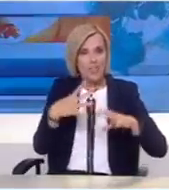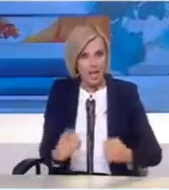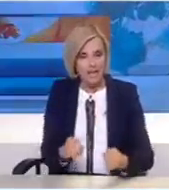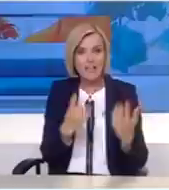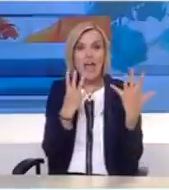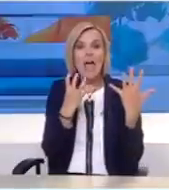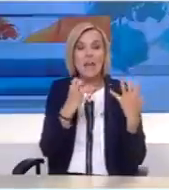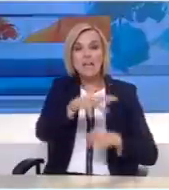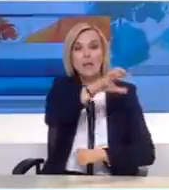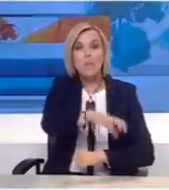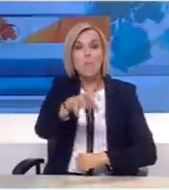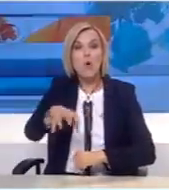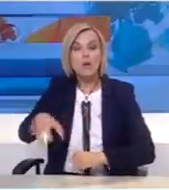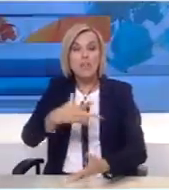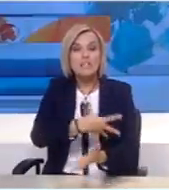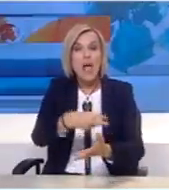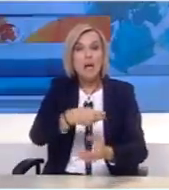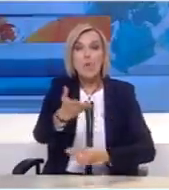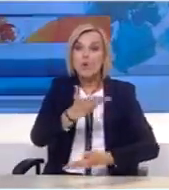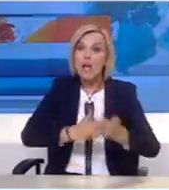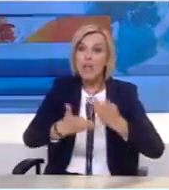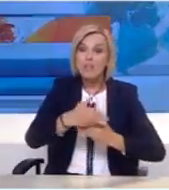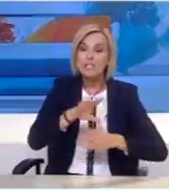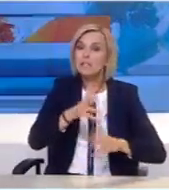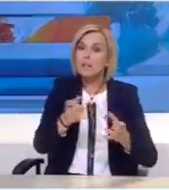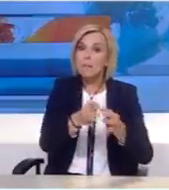αιμοκάθαρσης. Ποια μέτρα θα λάβετε σε όλες τις μονάδες της χώρας?